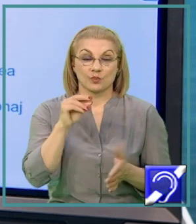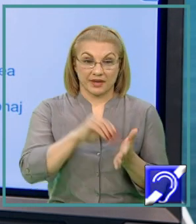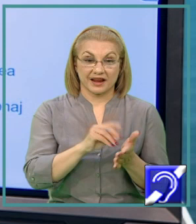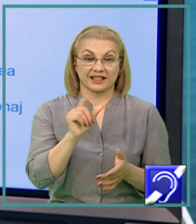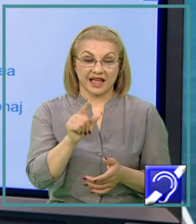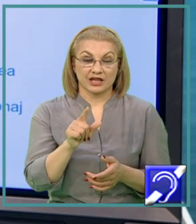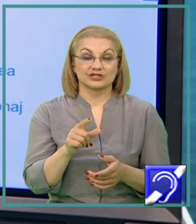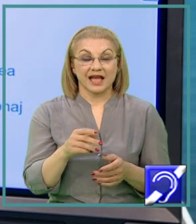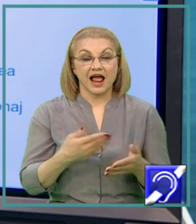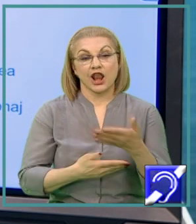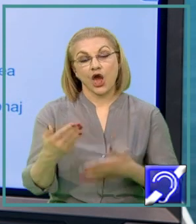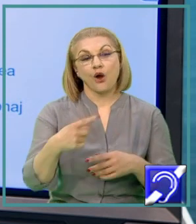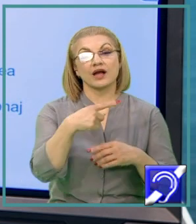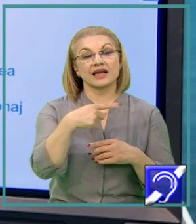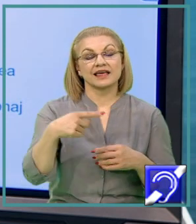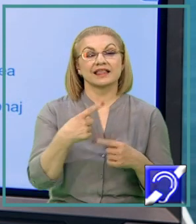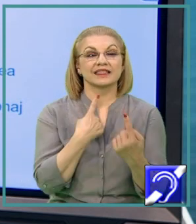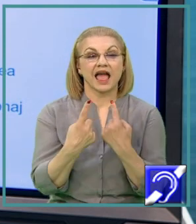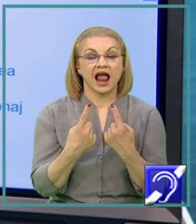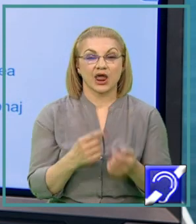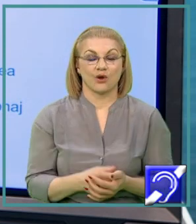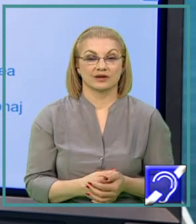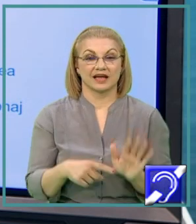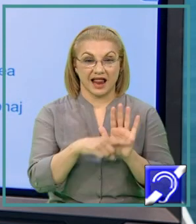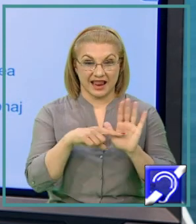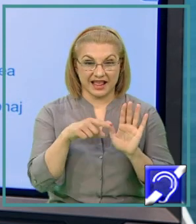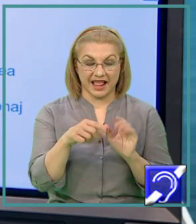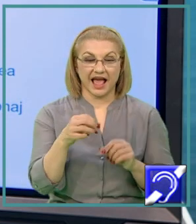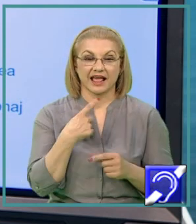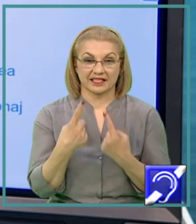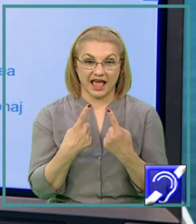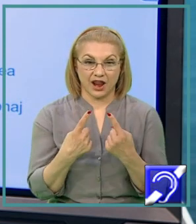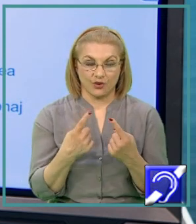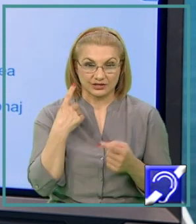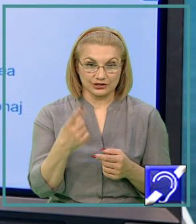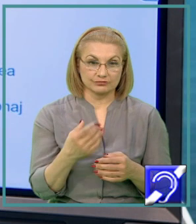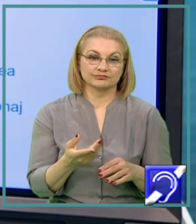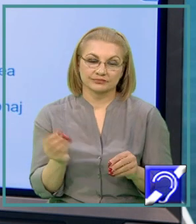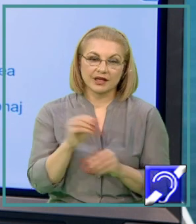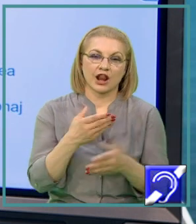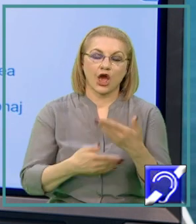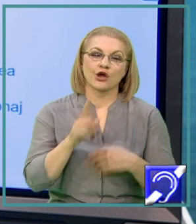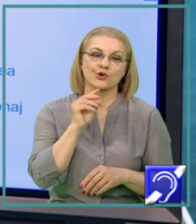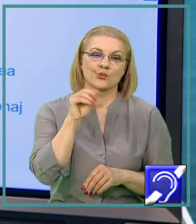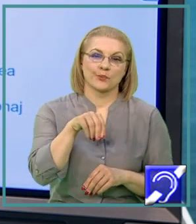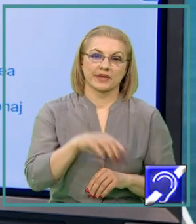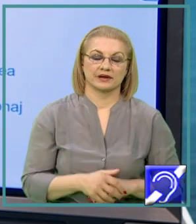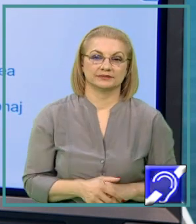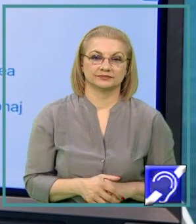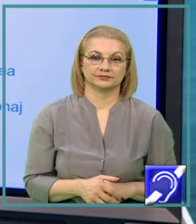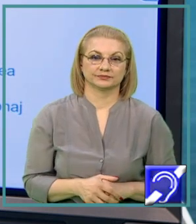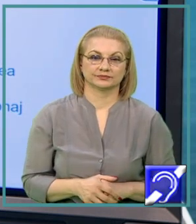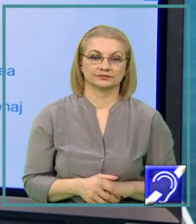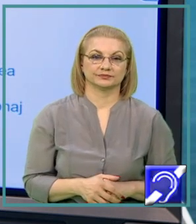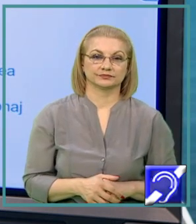sunteți obișnuiți să lucrați când construiți un dialog. Și urmată de indicația scenică care marchează, dacă